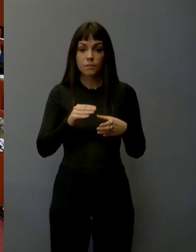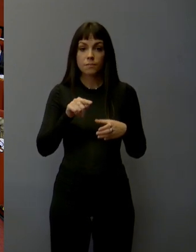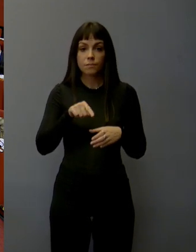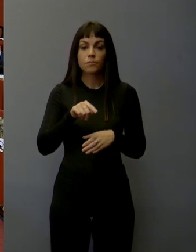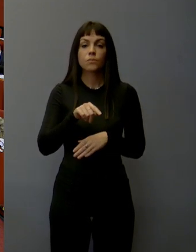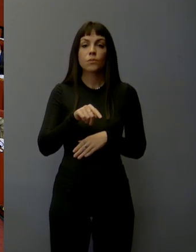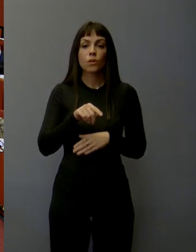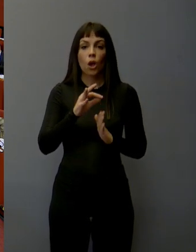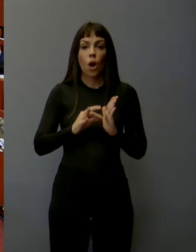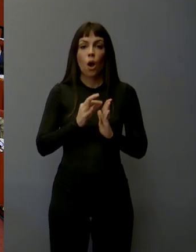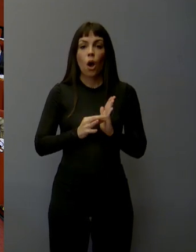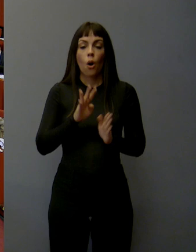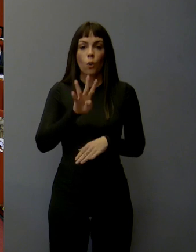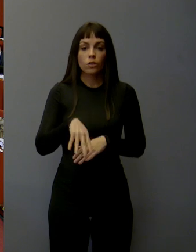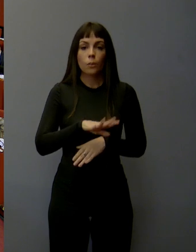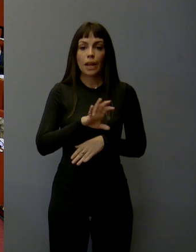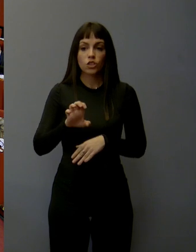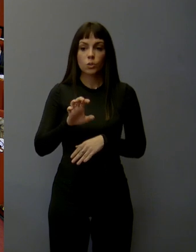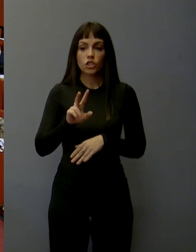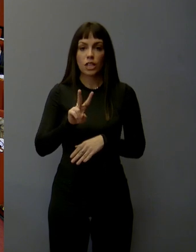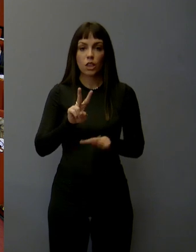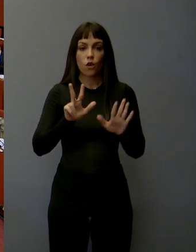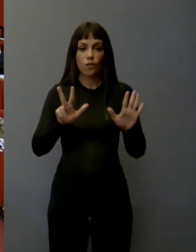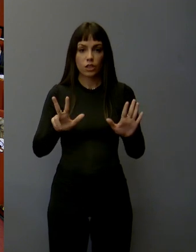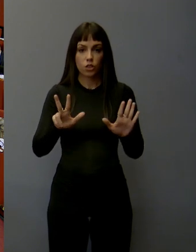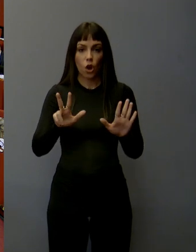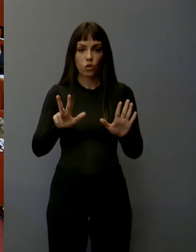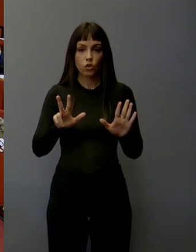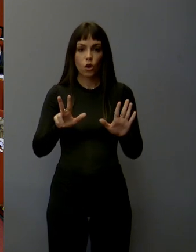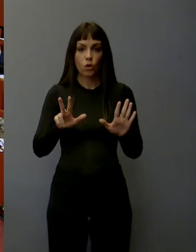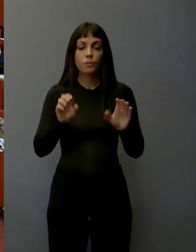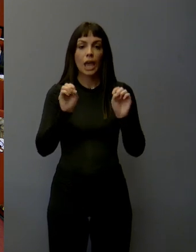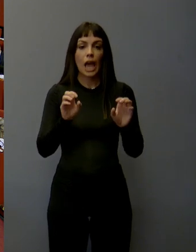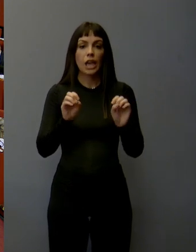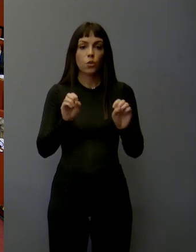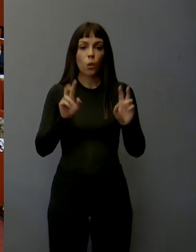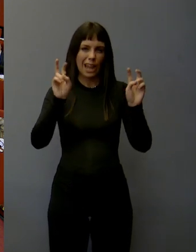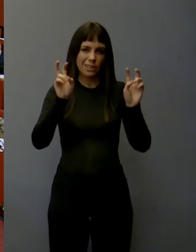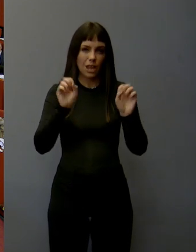4.528 educatori di strada lo diamo per letto